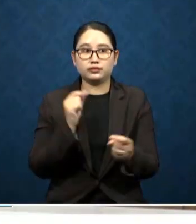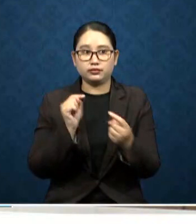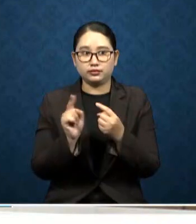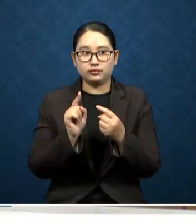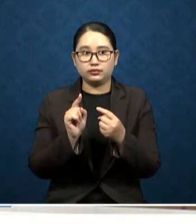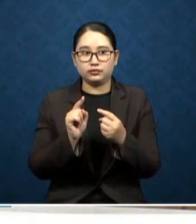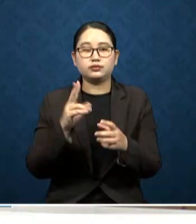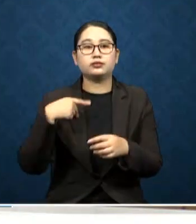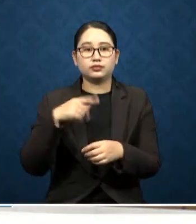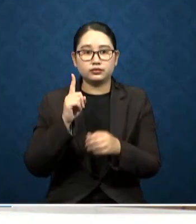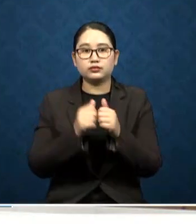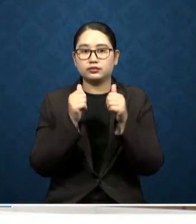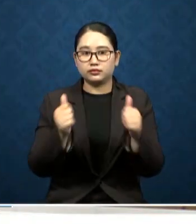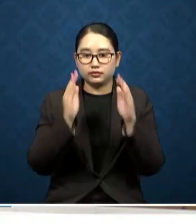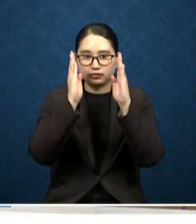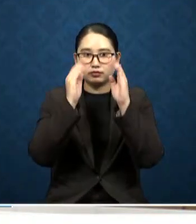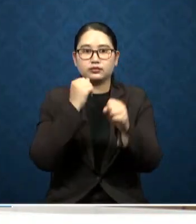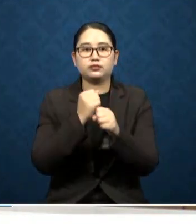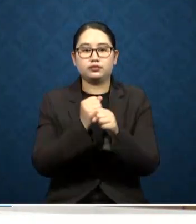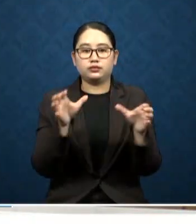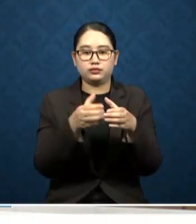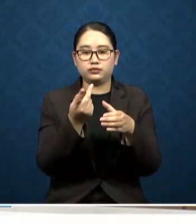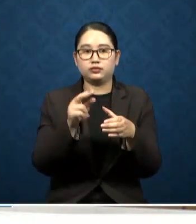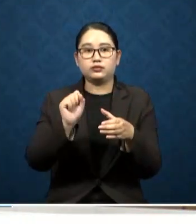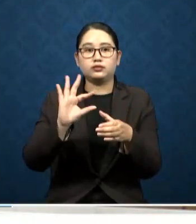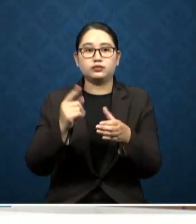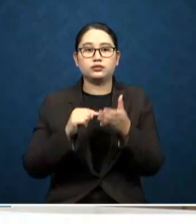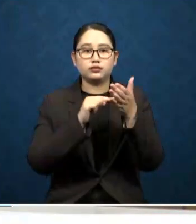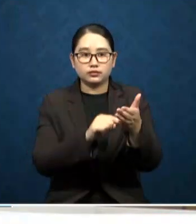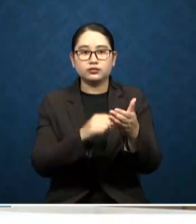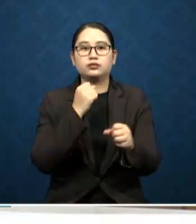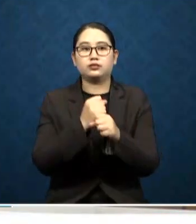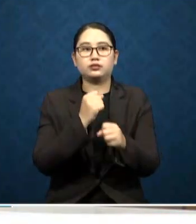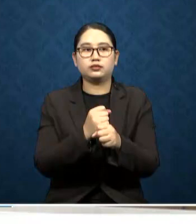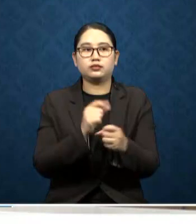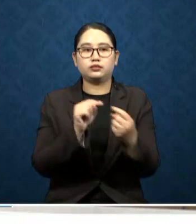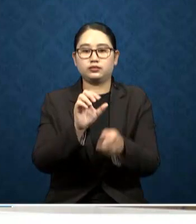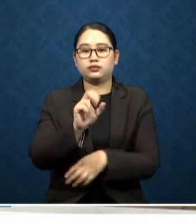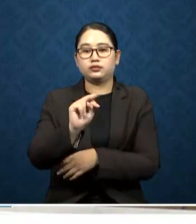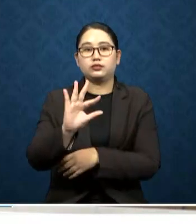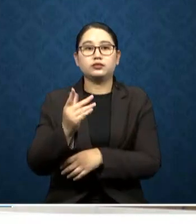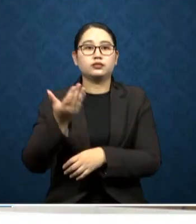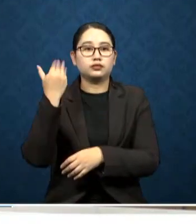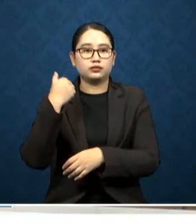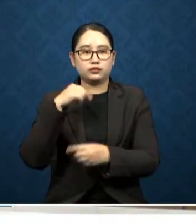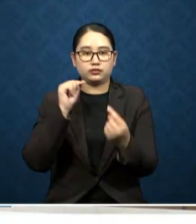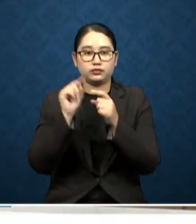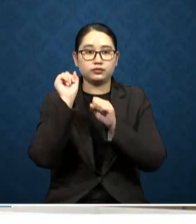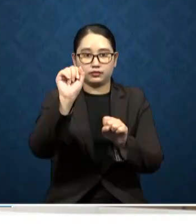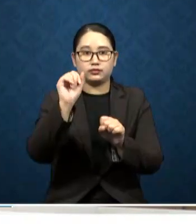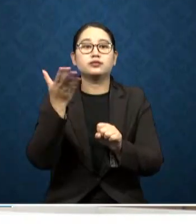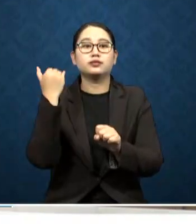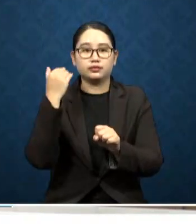คุณุปการอย่างที่ความตั้งใจของคสชได้เสนอต่อสภานิติบัญญัติคราวที่แล้วที่มีคำสั่งออกมา